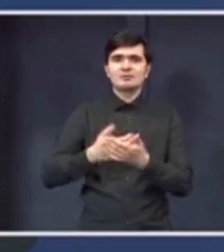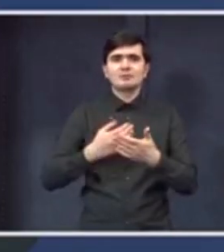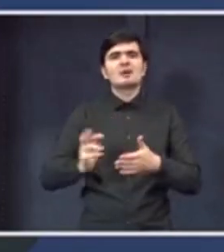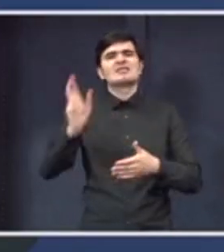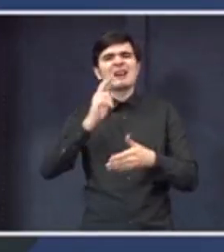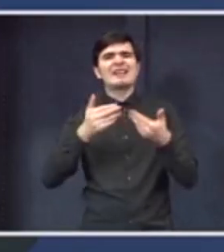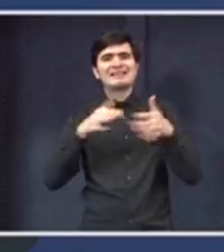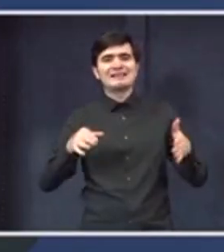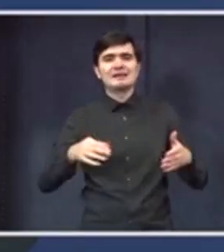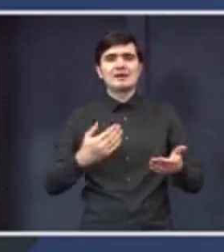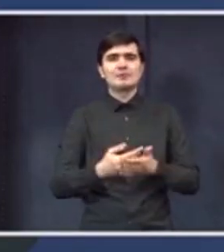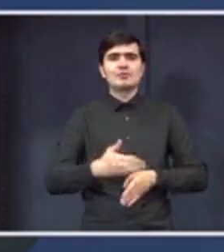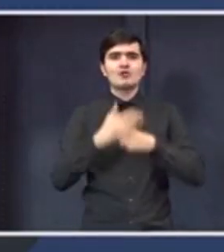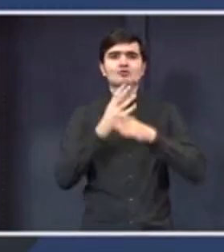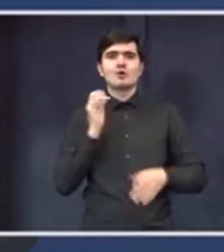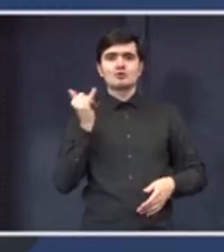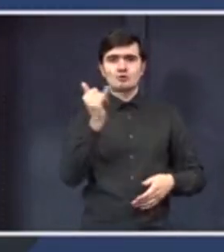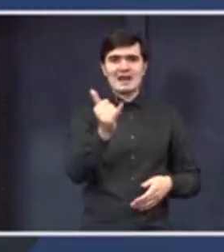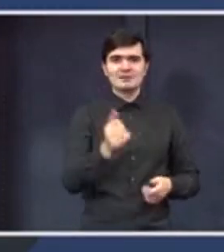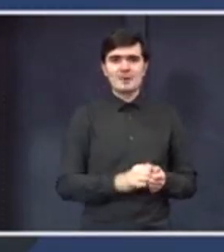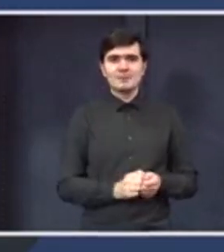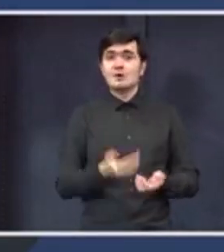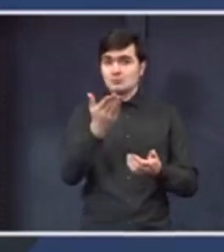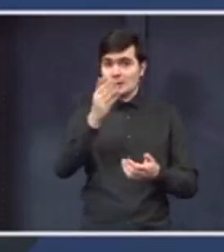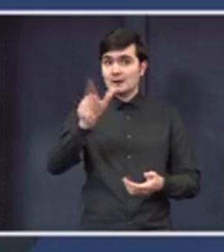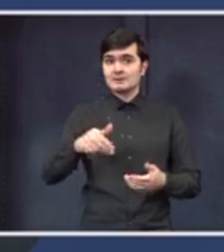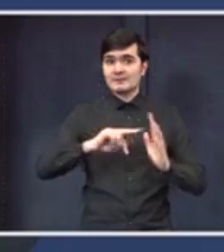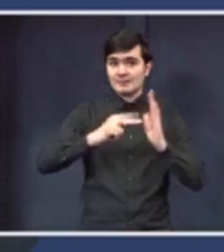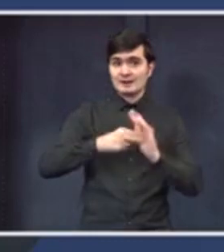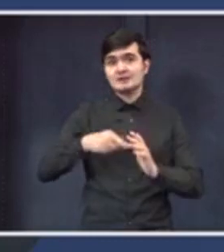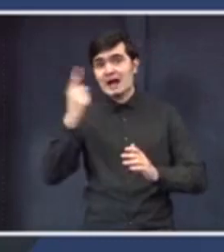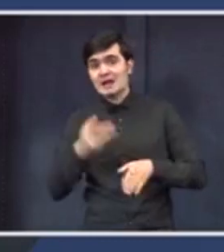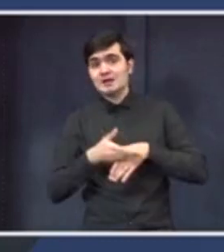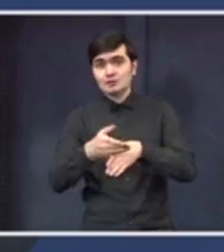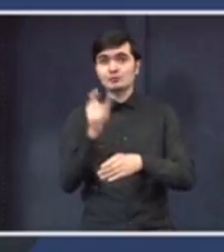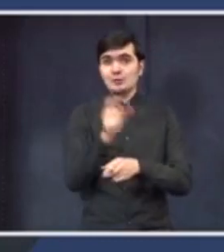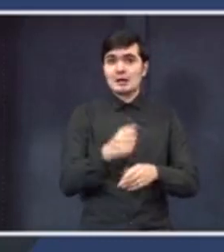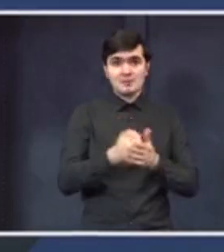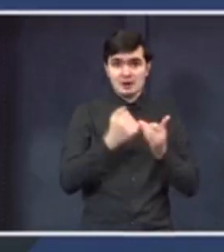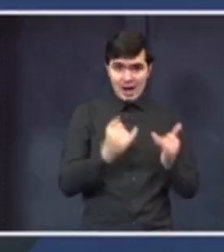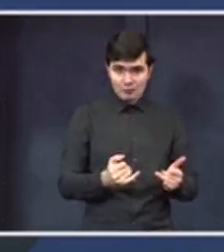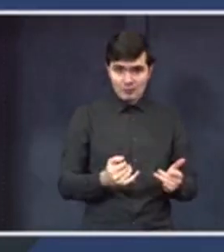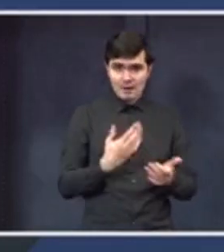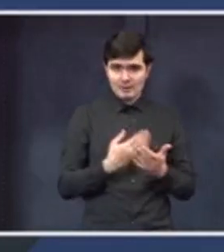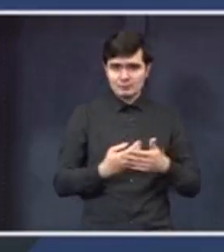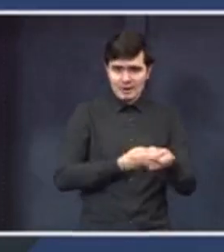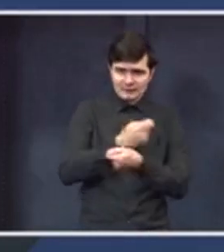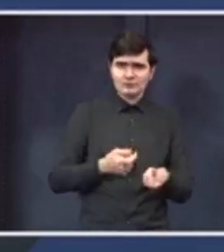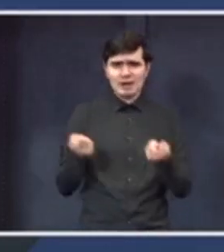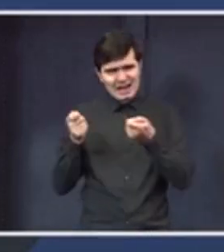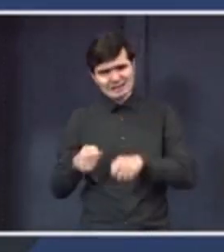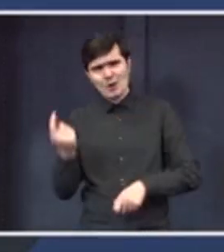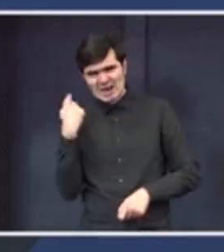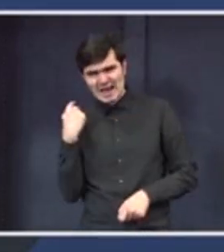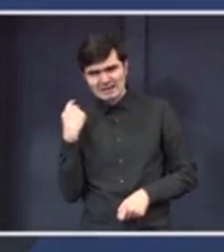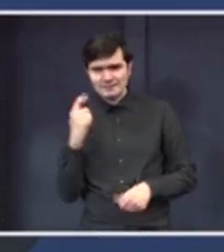pentru a relansa turismul, aveți pregătit un ajutor în afară de cel pe care l-ați oferit până acum pentru afacerile care s-au închis